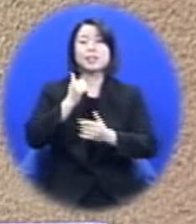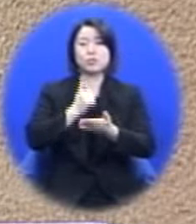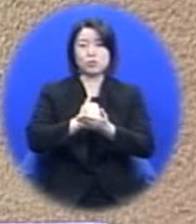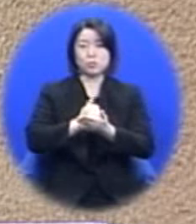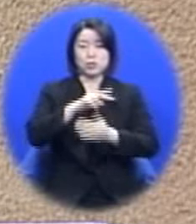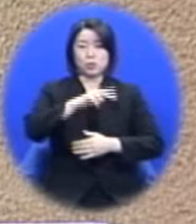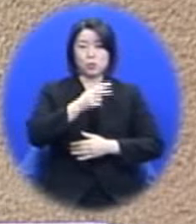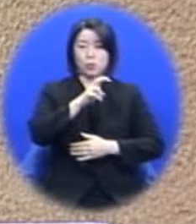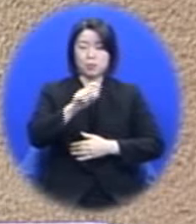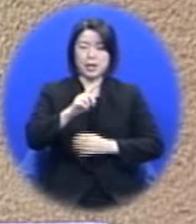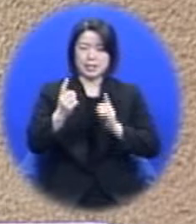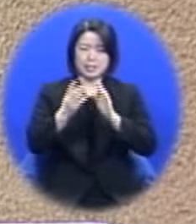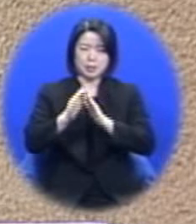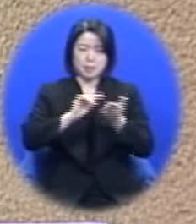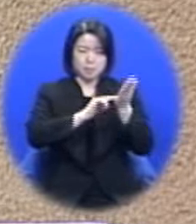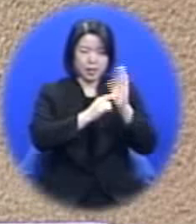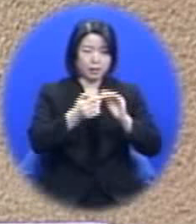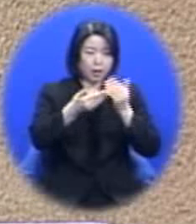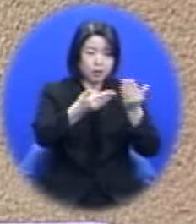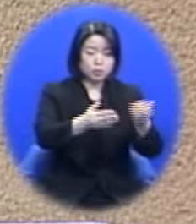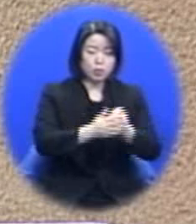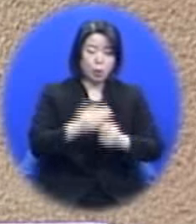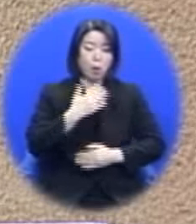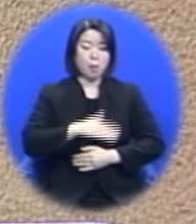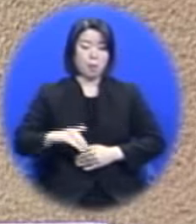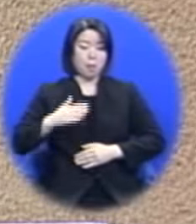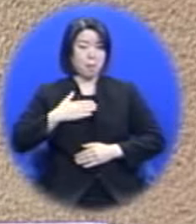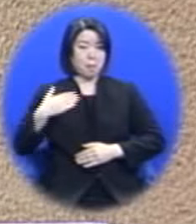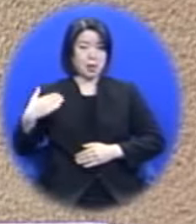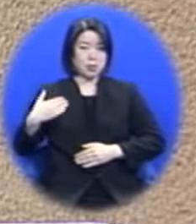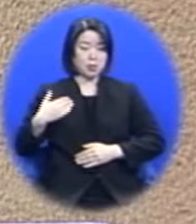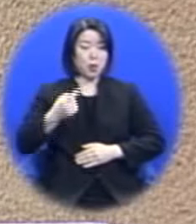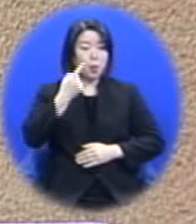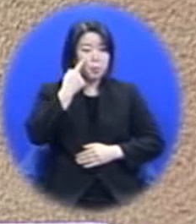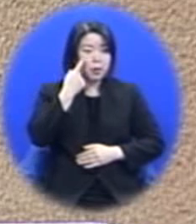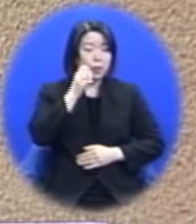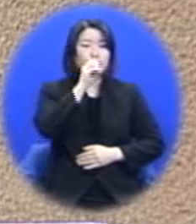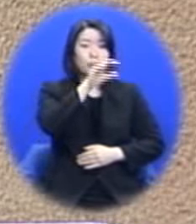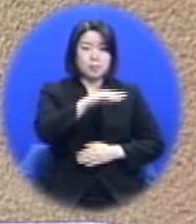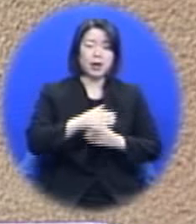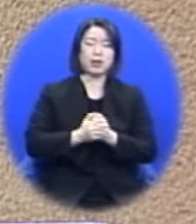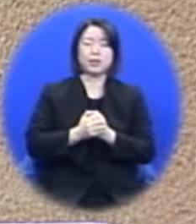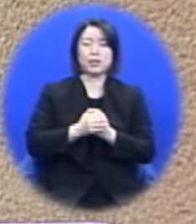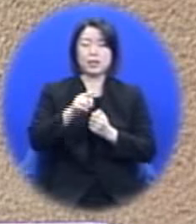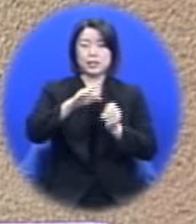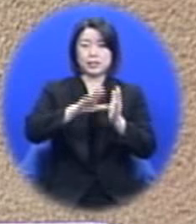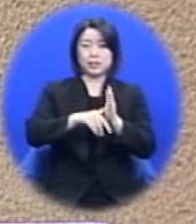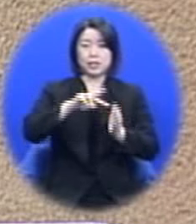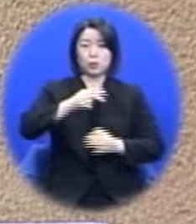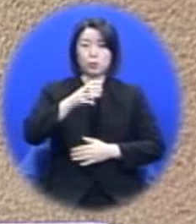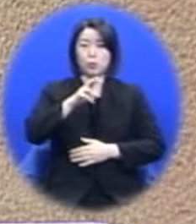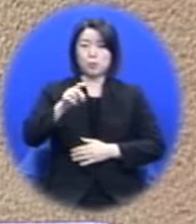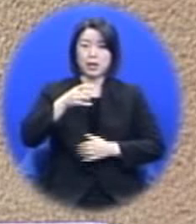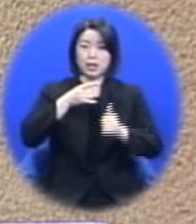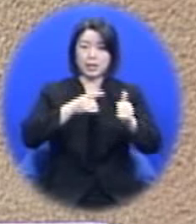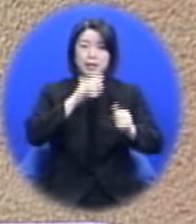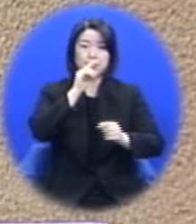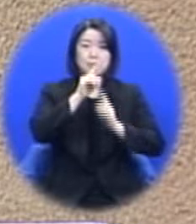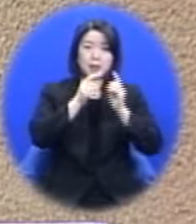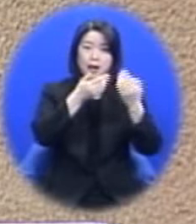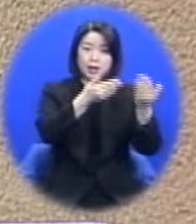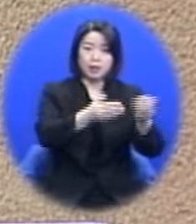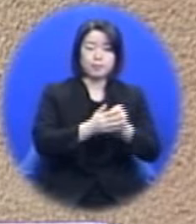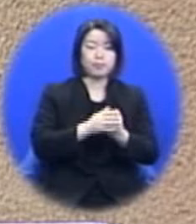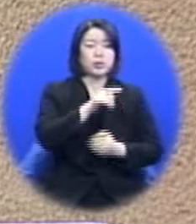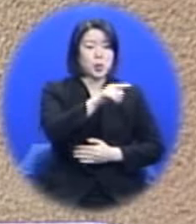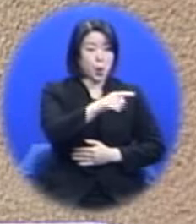친히 나타나 주셔서 몸을 만져보라고 하셨죠. 그때 예수님께서 도마에게 말씀하시기를 너는